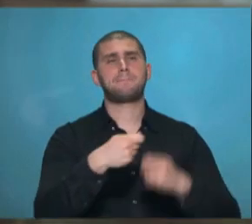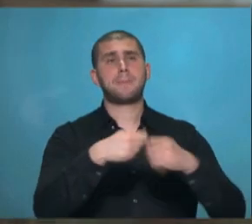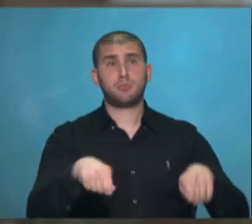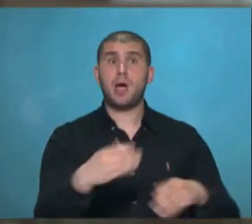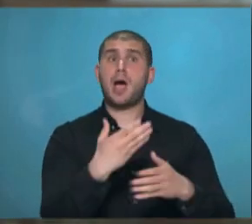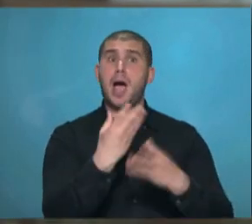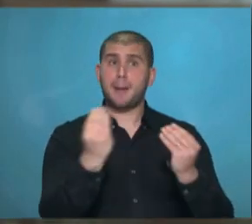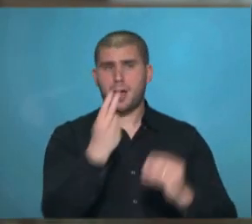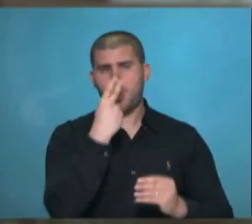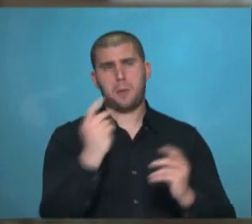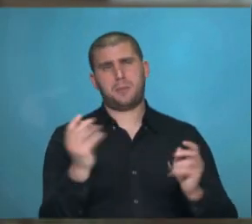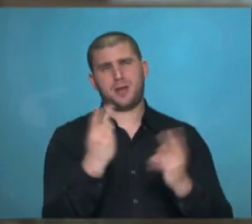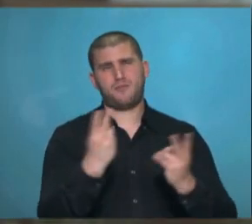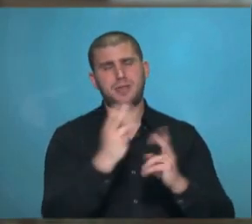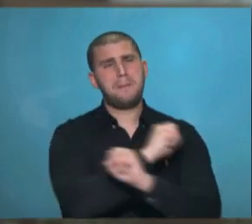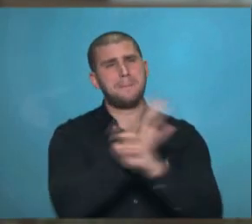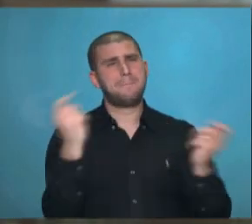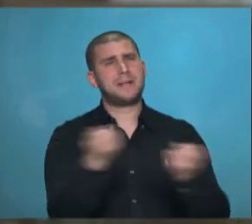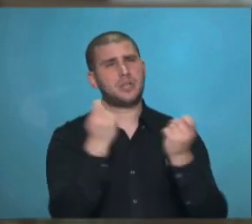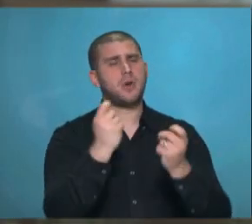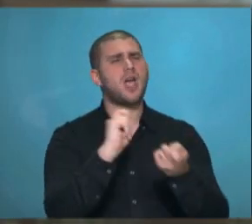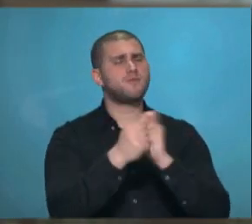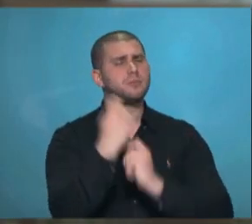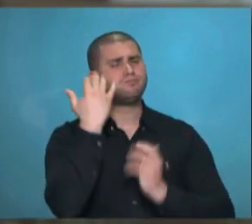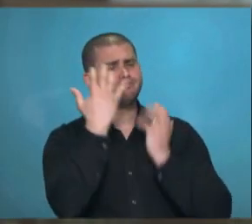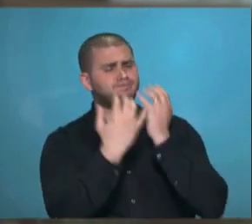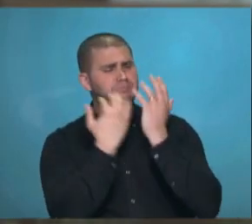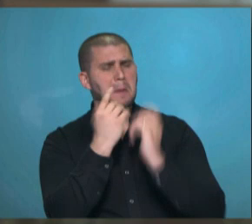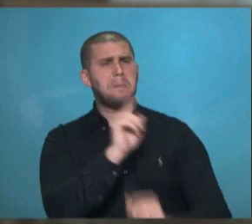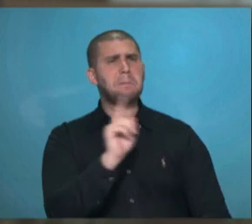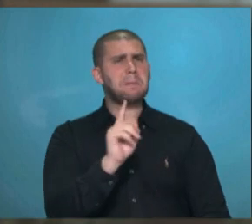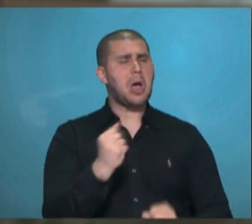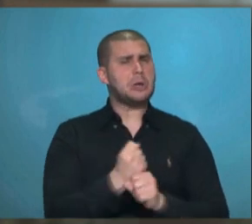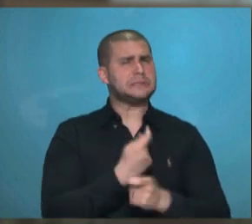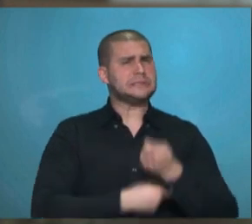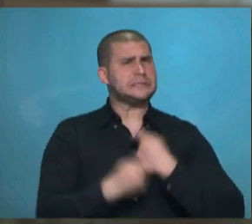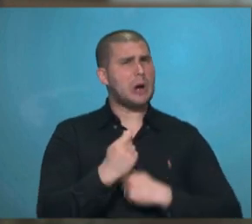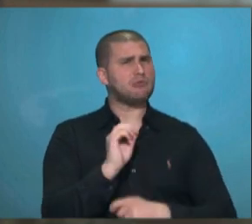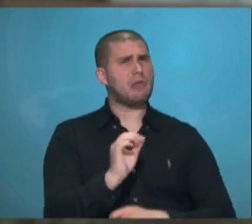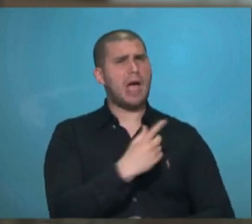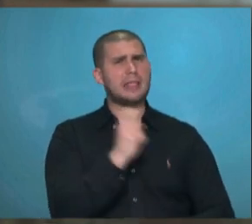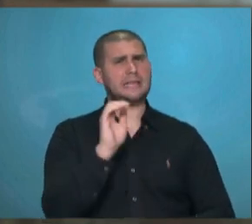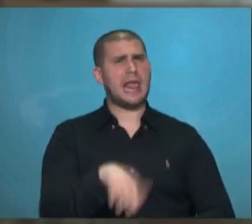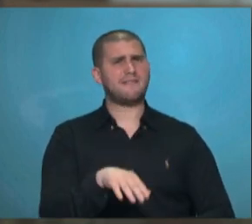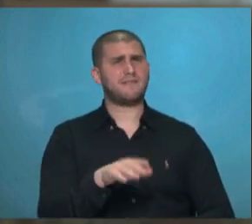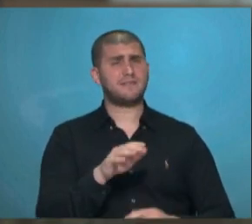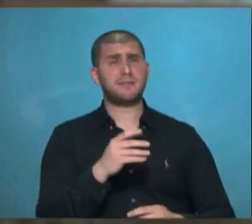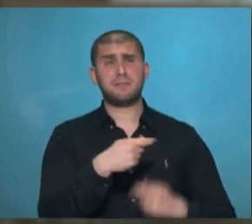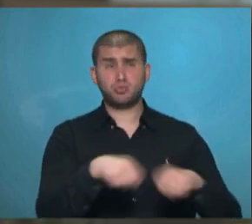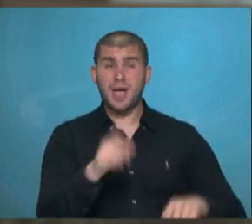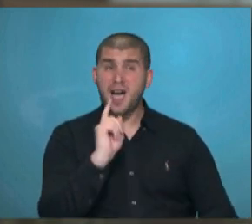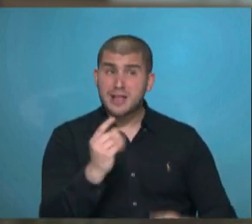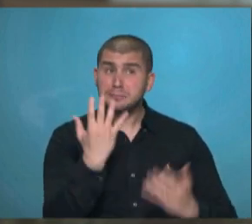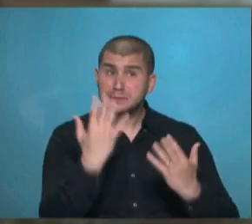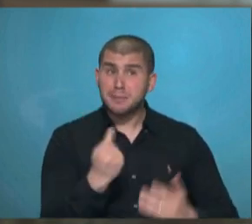מאיתנו בטח ראו את הפרסומות לרפורמה הזאת ושאלו את עצמם מי בכלל עושה עסקאות בסכומים כאלה במזומן. אבל מיכל, המספרים